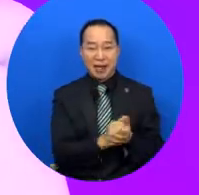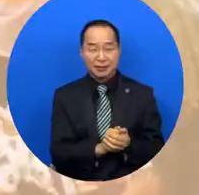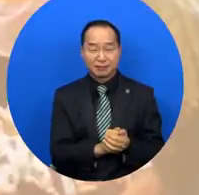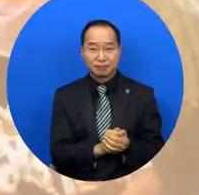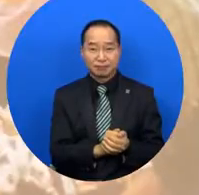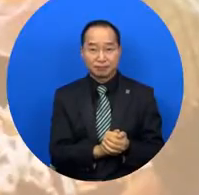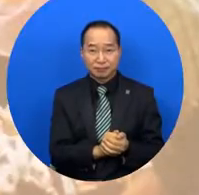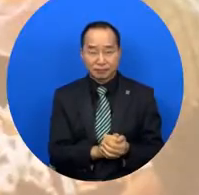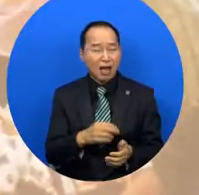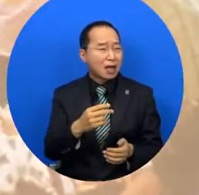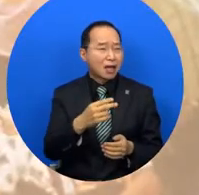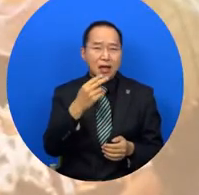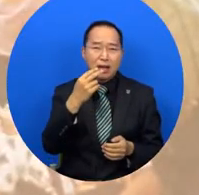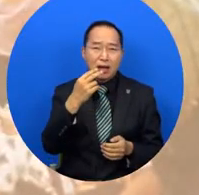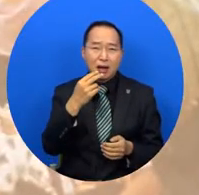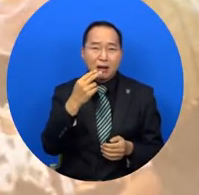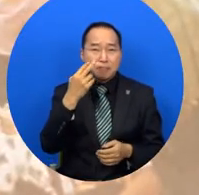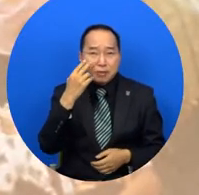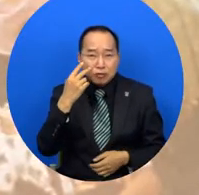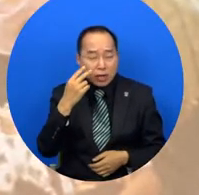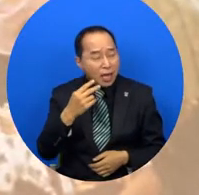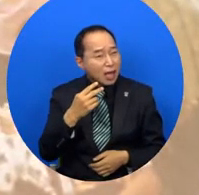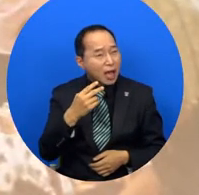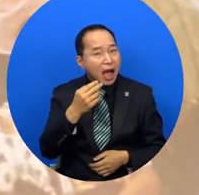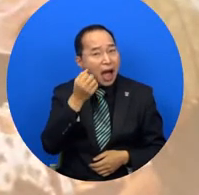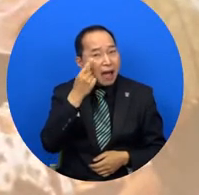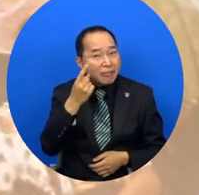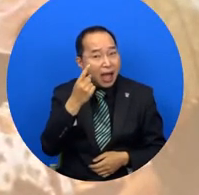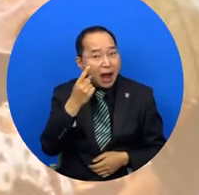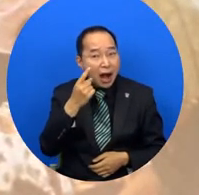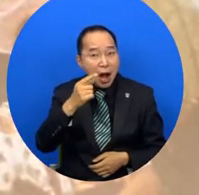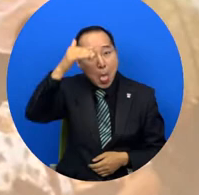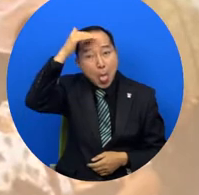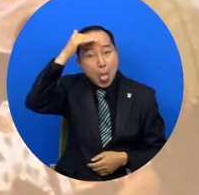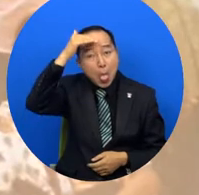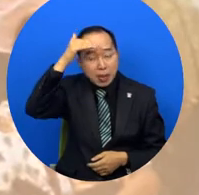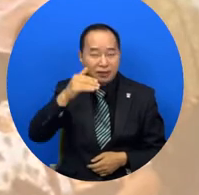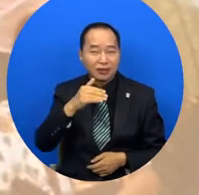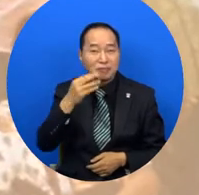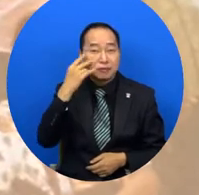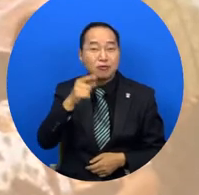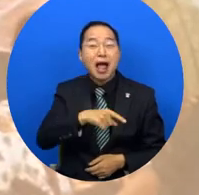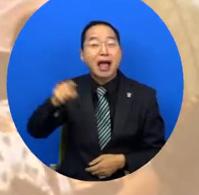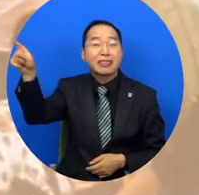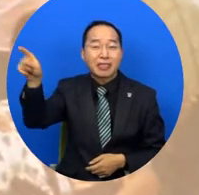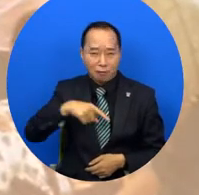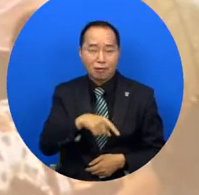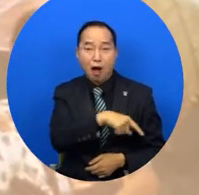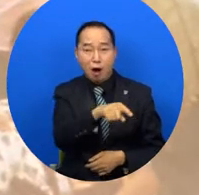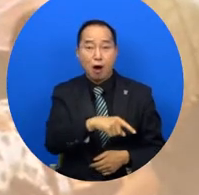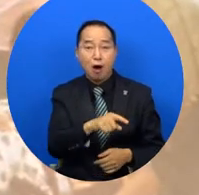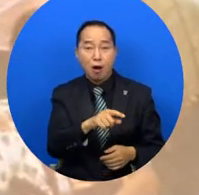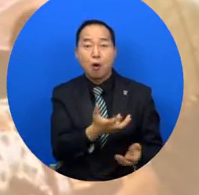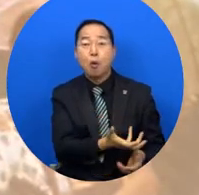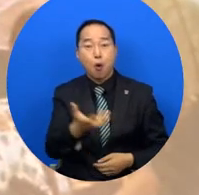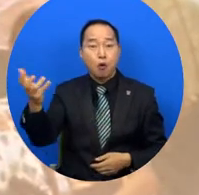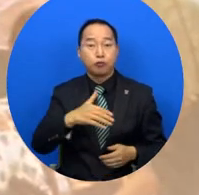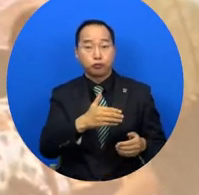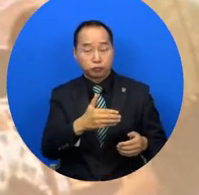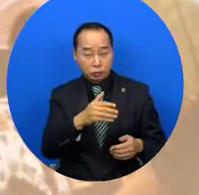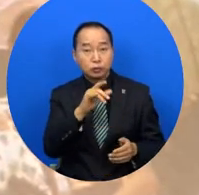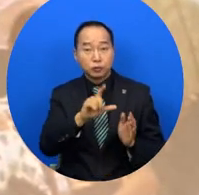나왔거든요. 다 1학년 때 미국에 견학을 한 달 여름 동안 보내줬어요. 그래서 이제 어린 마음에 미국에